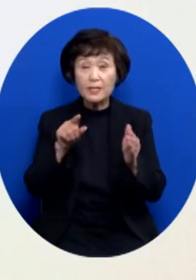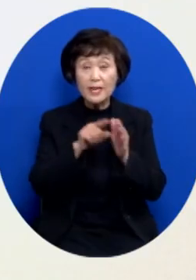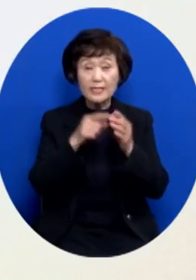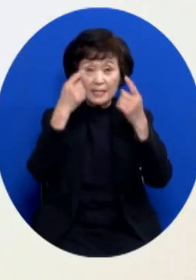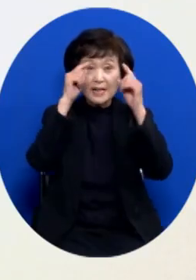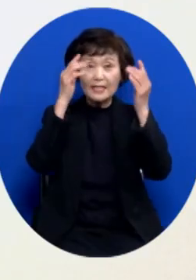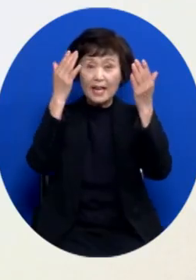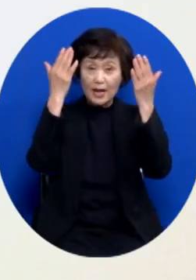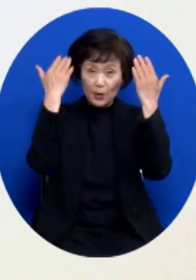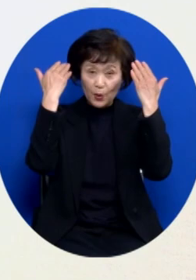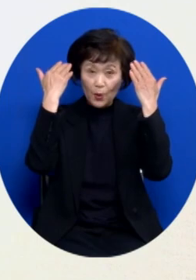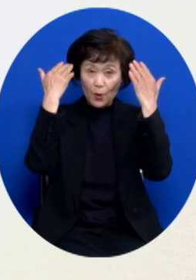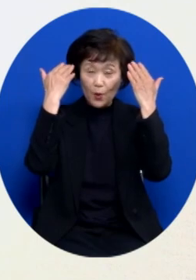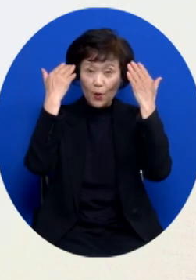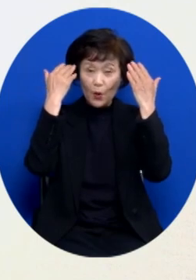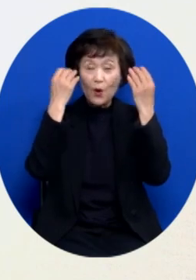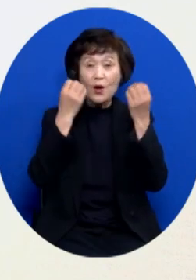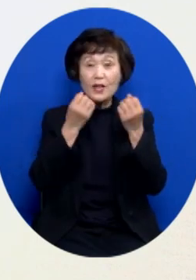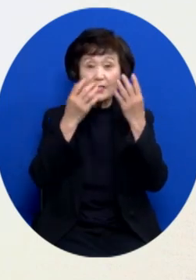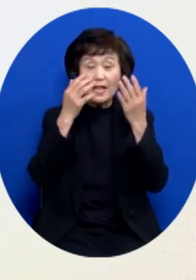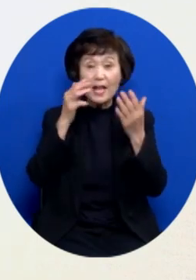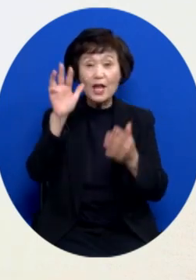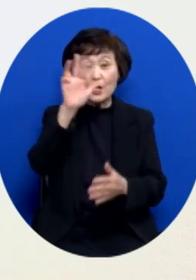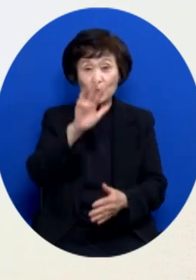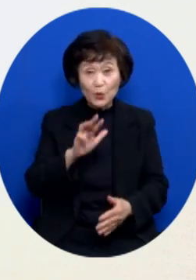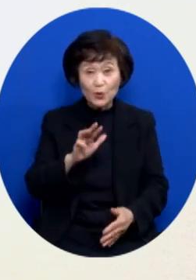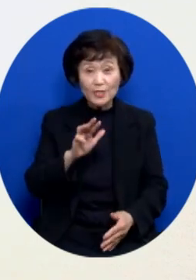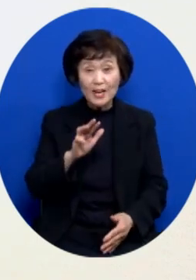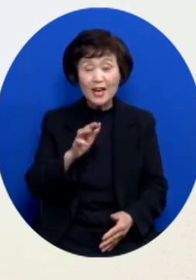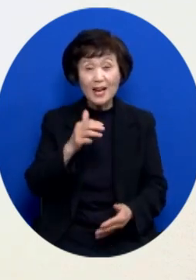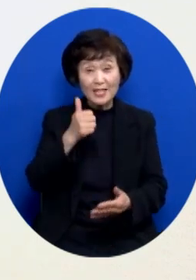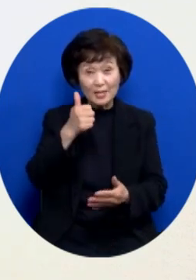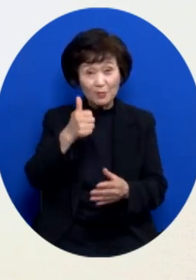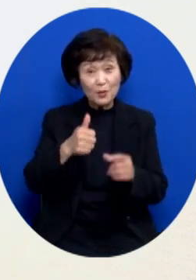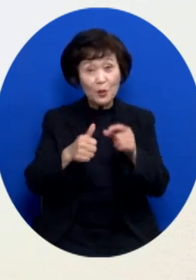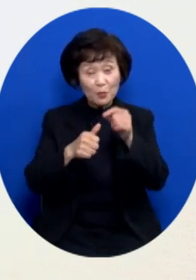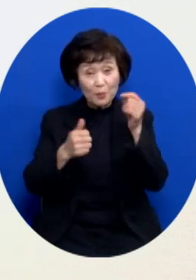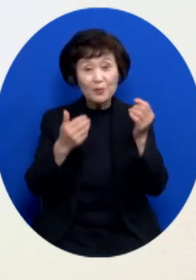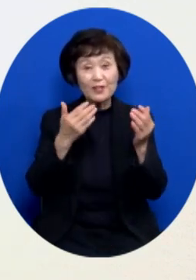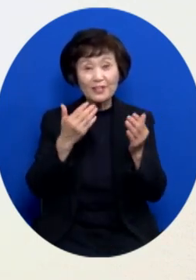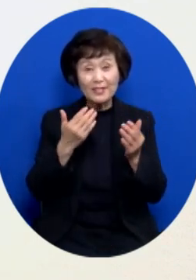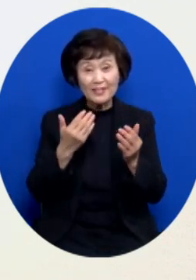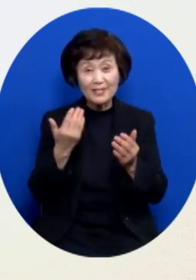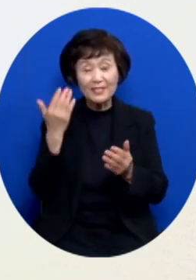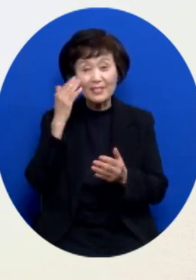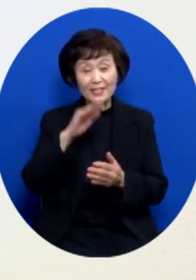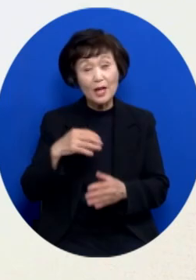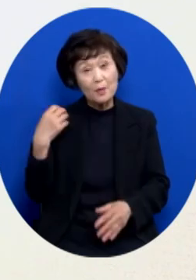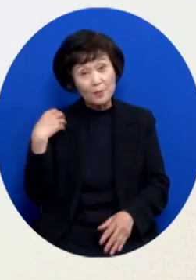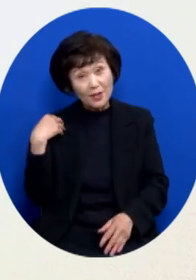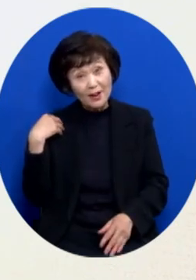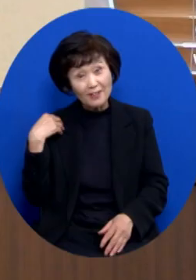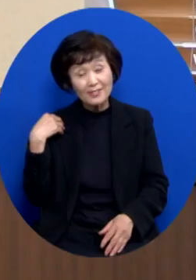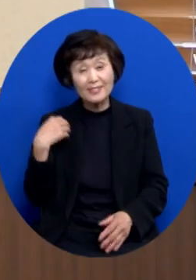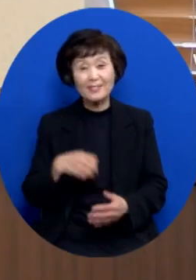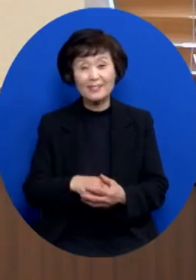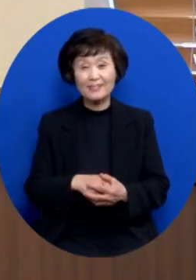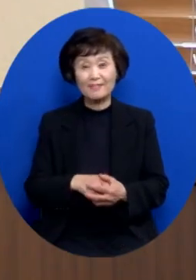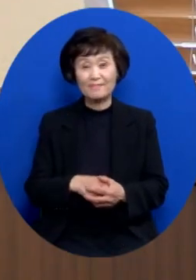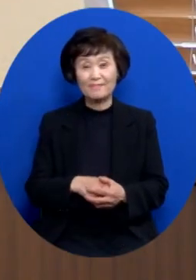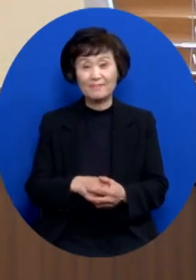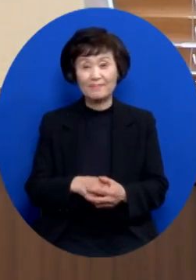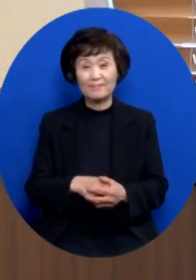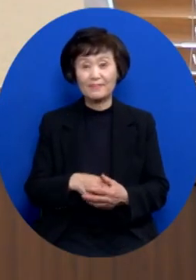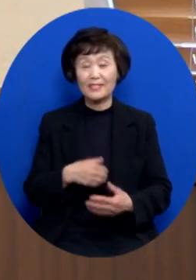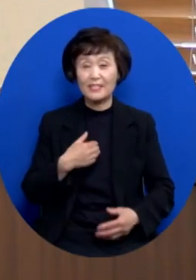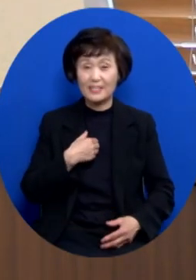한국침례신학대학교 신임 총장으로 선출되셨습니다. 네. 부담도 크실 것 같은데 먼저 소감부터 한 말씀 해주십시오.